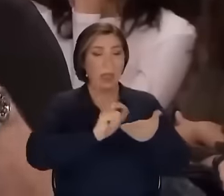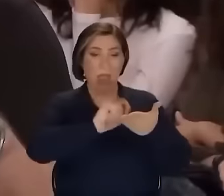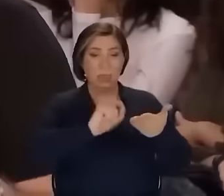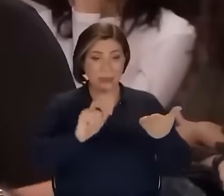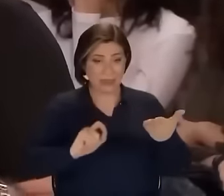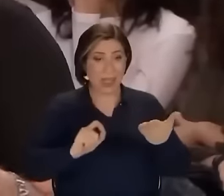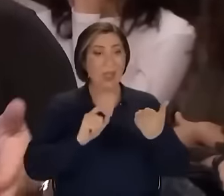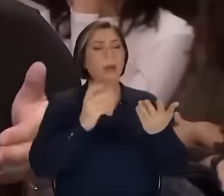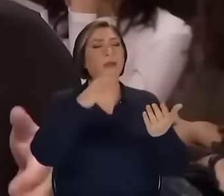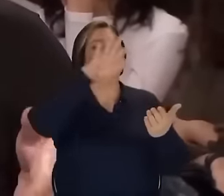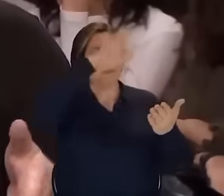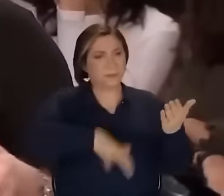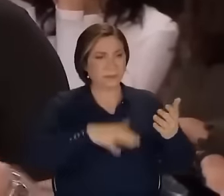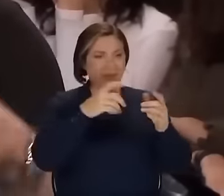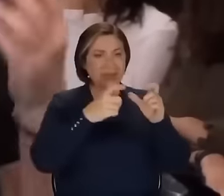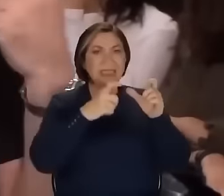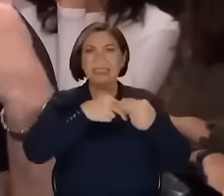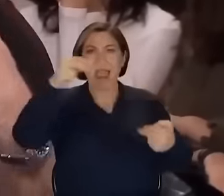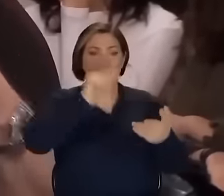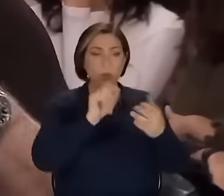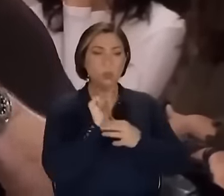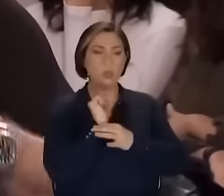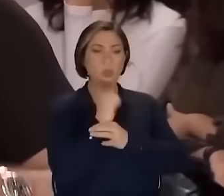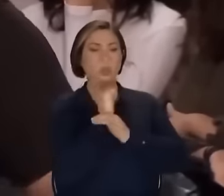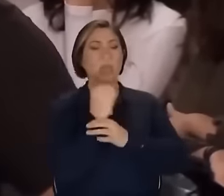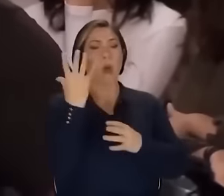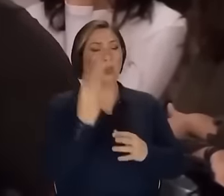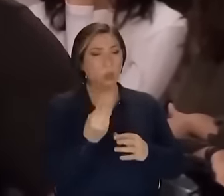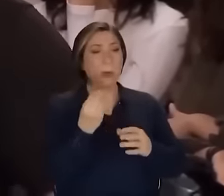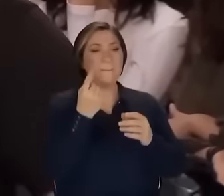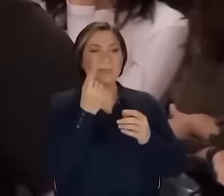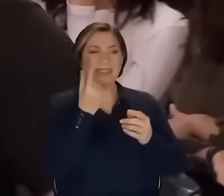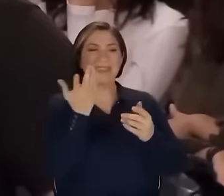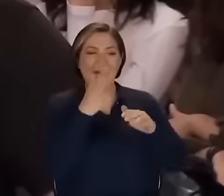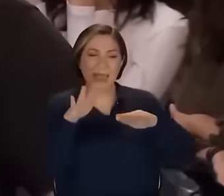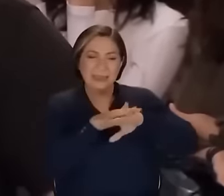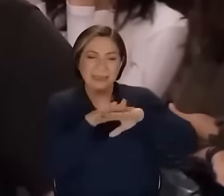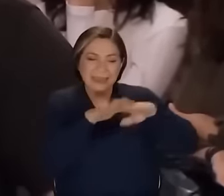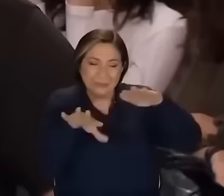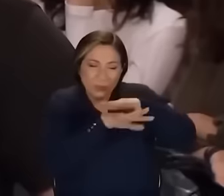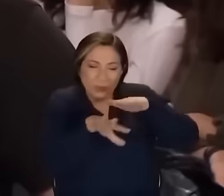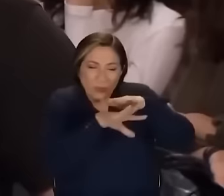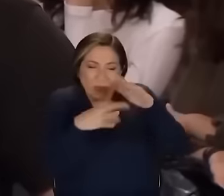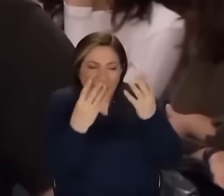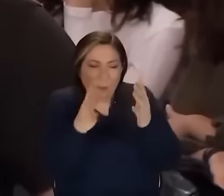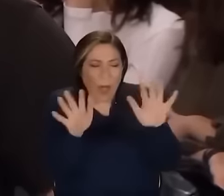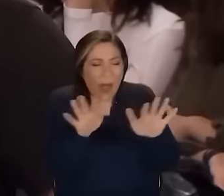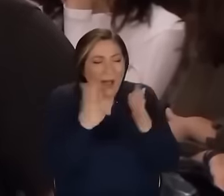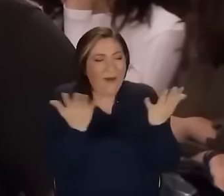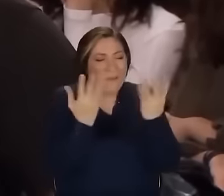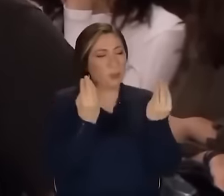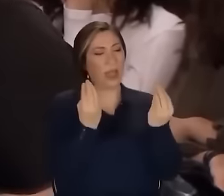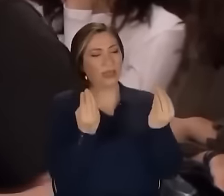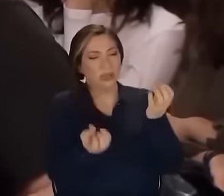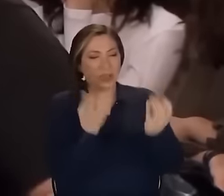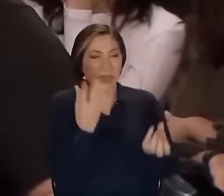yazıda, tekste yani senaryoda ustalaştığımı, birazcık daha rafine bir şeyler çıkardığımı düşündüğüm şeyler. Yoksa böyle